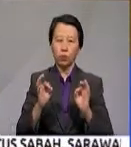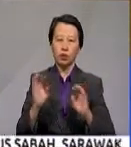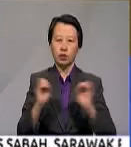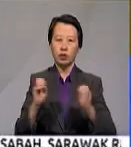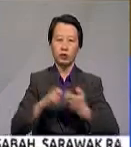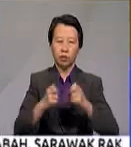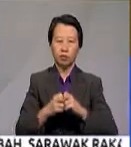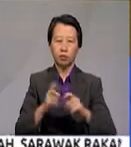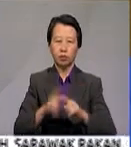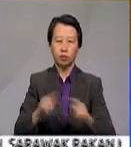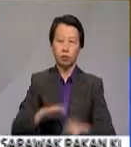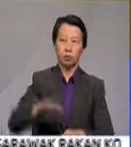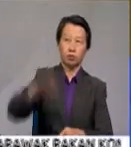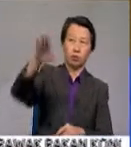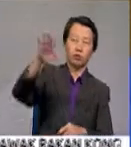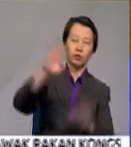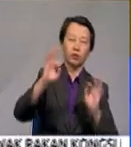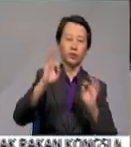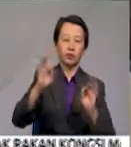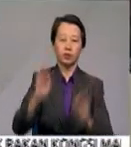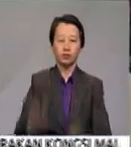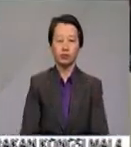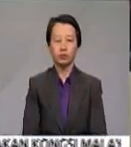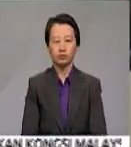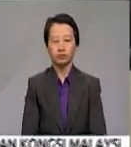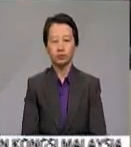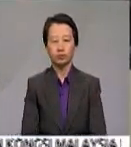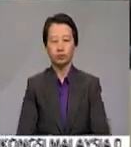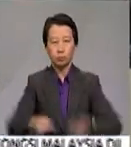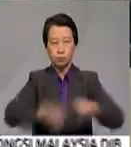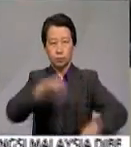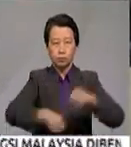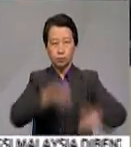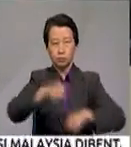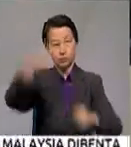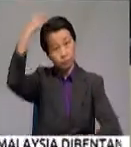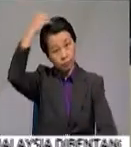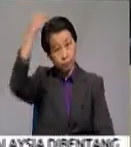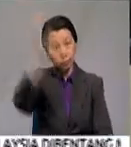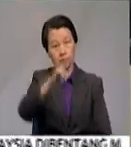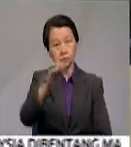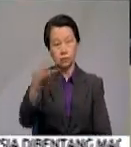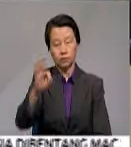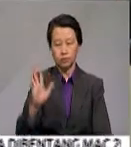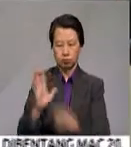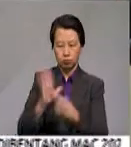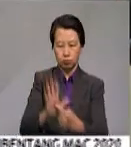Tapi okey lah, Bukit saya tak pernah naik lah. Tua di Selangor 2019 turut